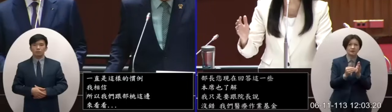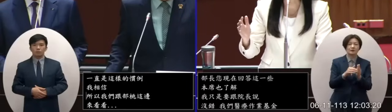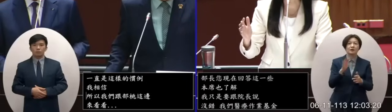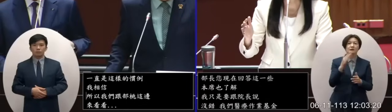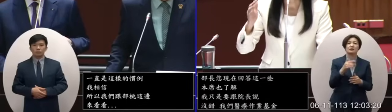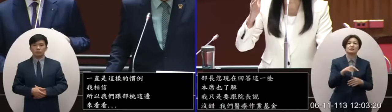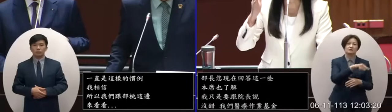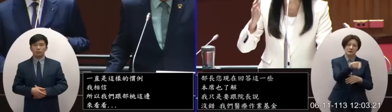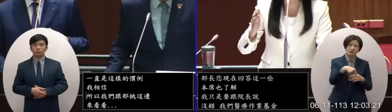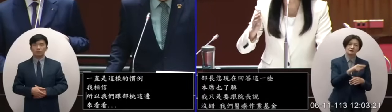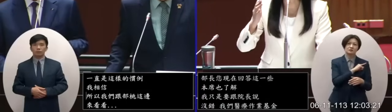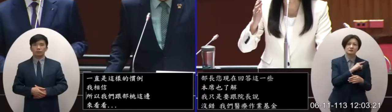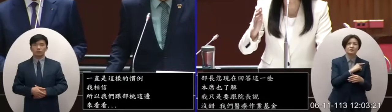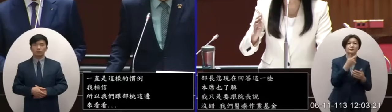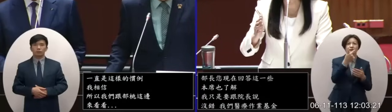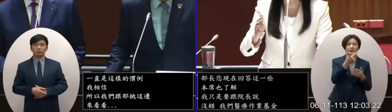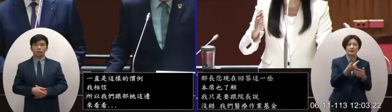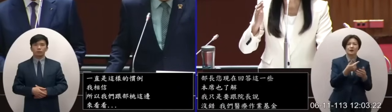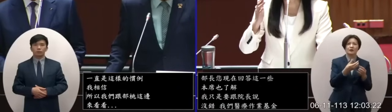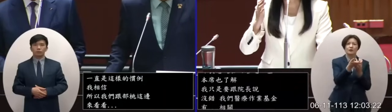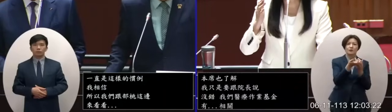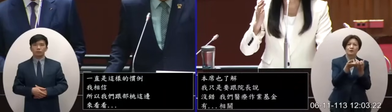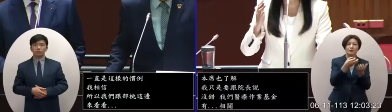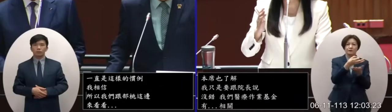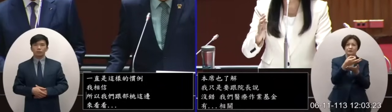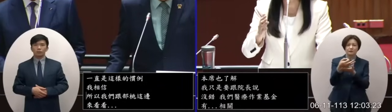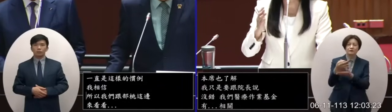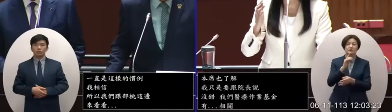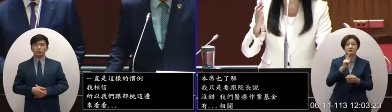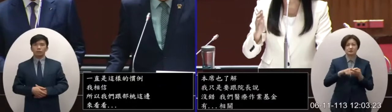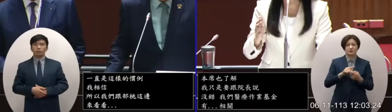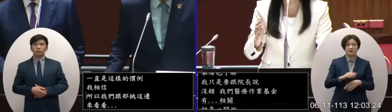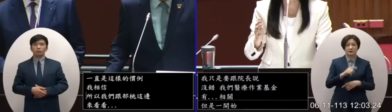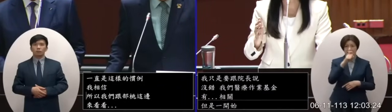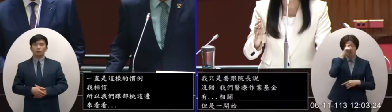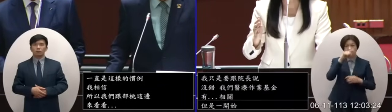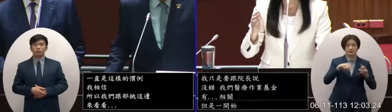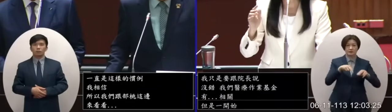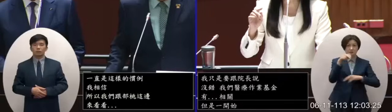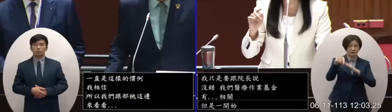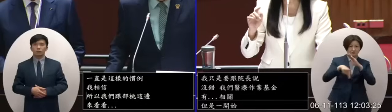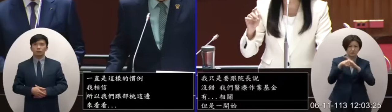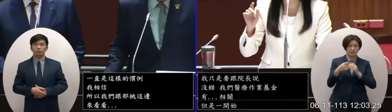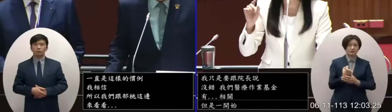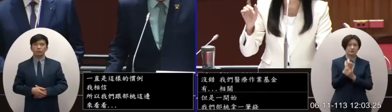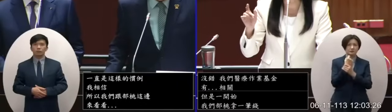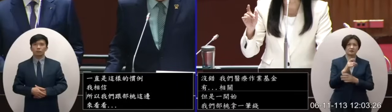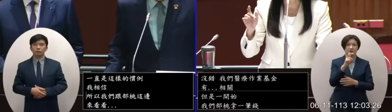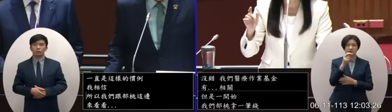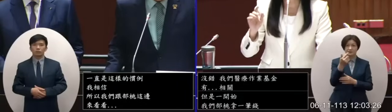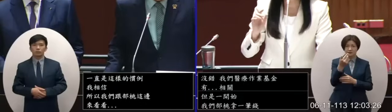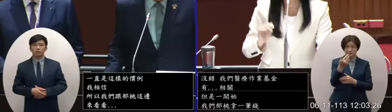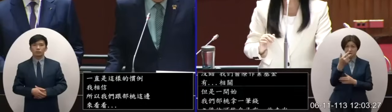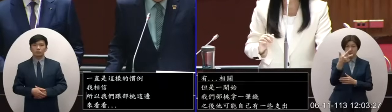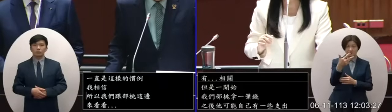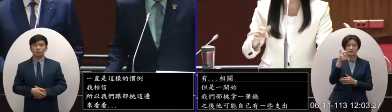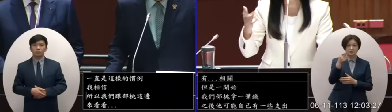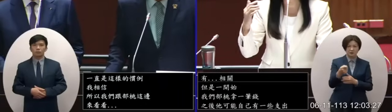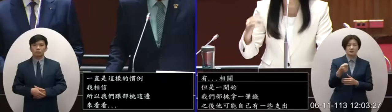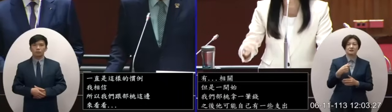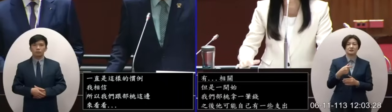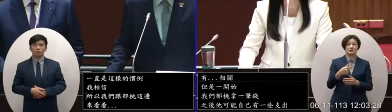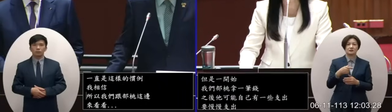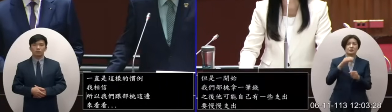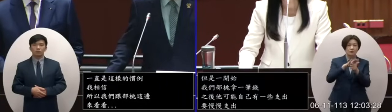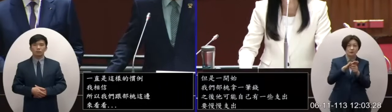慢慢的去支出，所以本席是希望这个行政院能够更支持一点哈，把这个27亿把它提高。而且你知道吗？